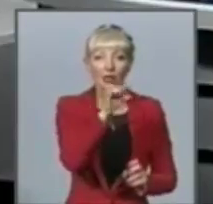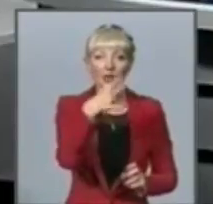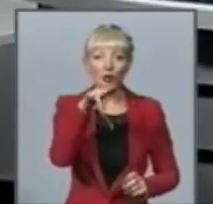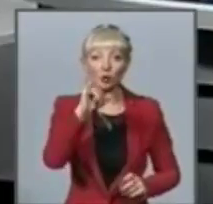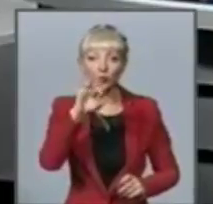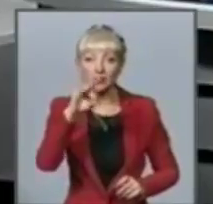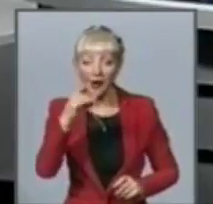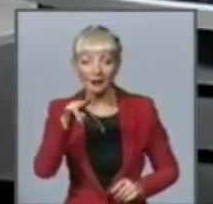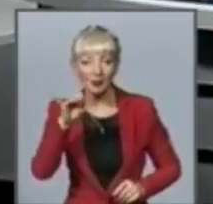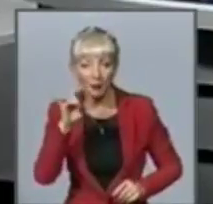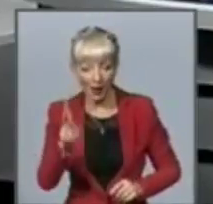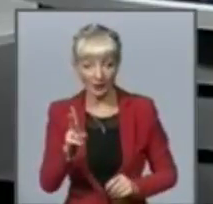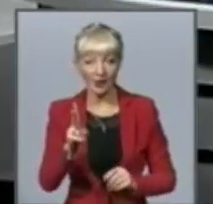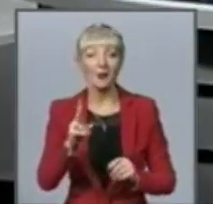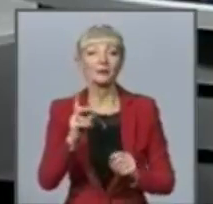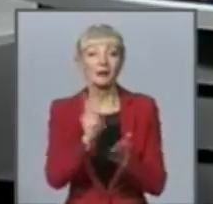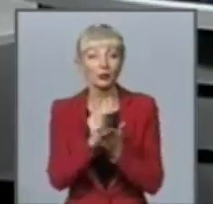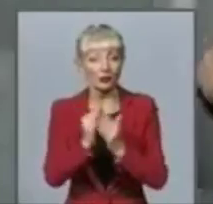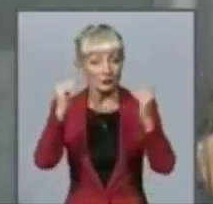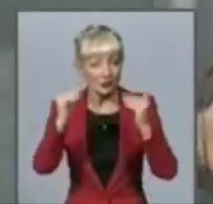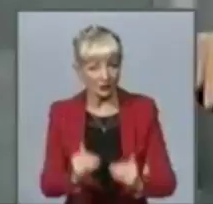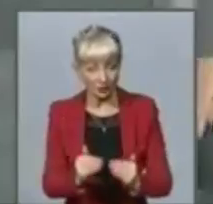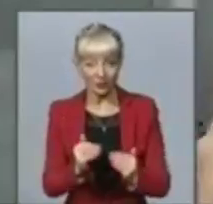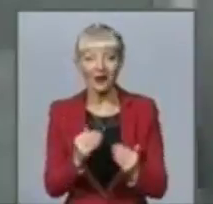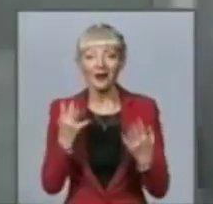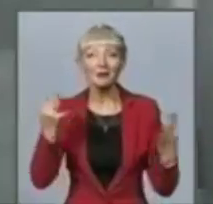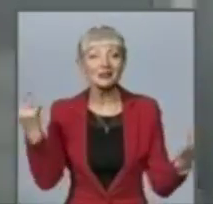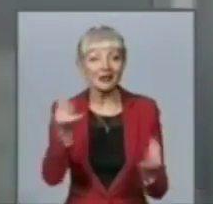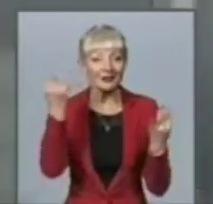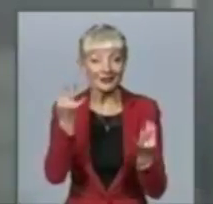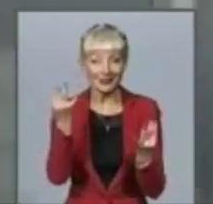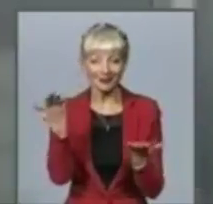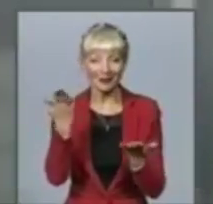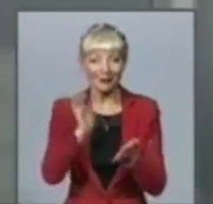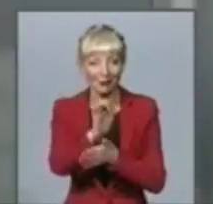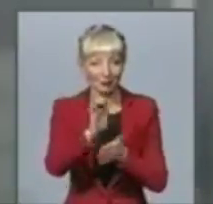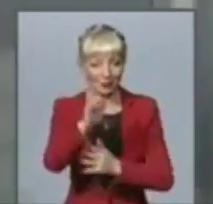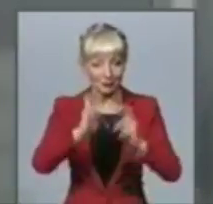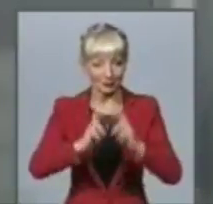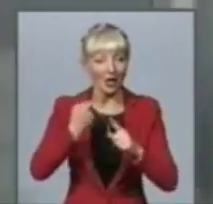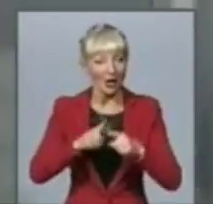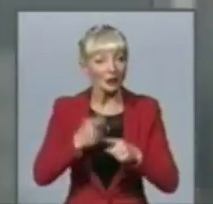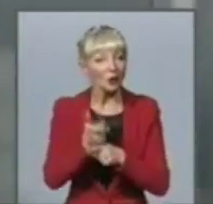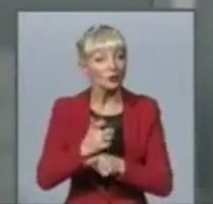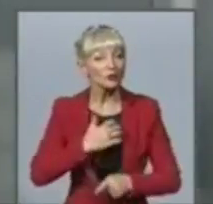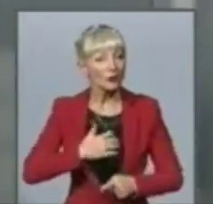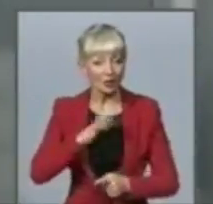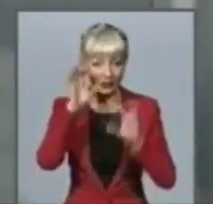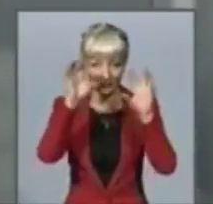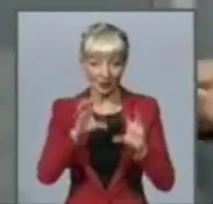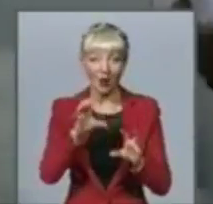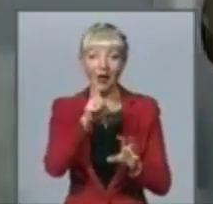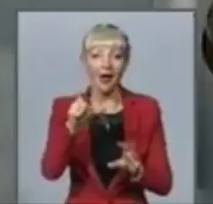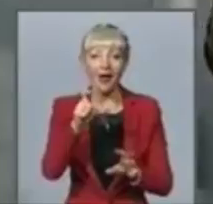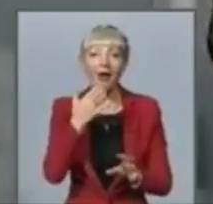податковими знижками, податковими канікулами, заманюванням сюди виробничих підприємств. Це дуже важливий закон про експортно-кредитне